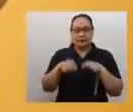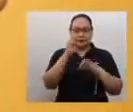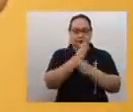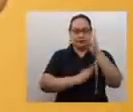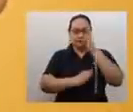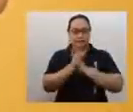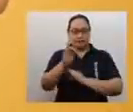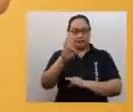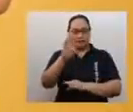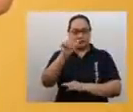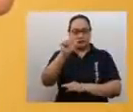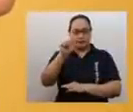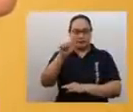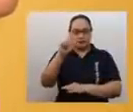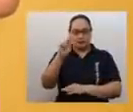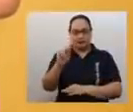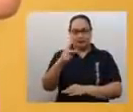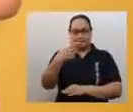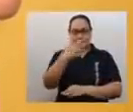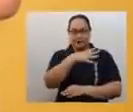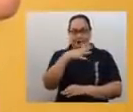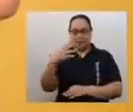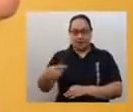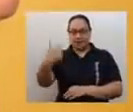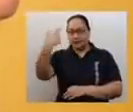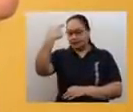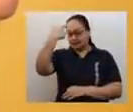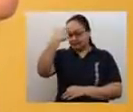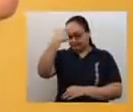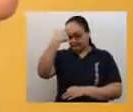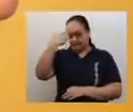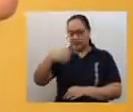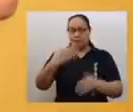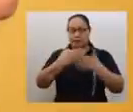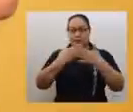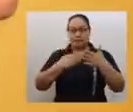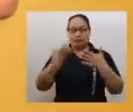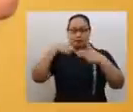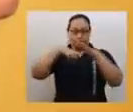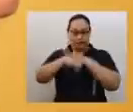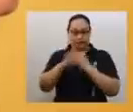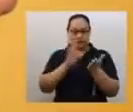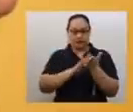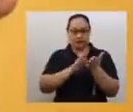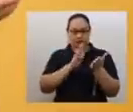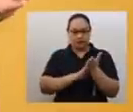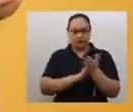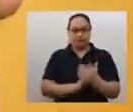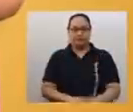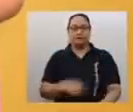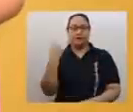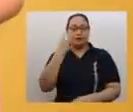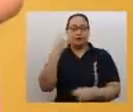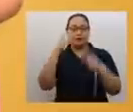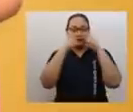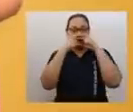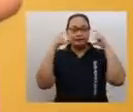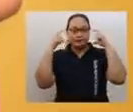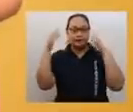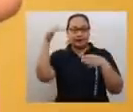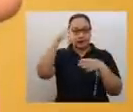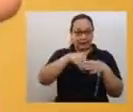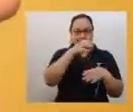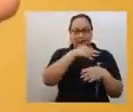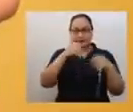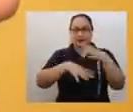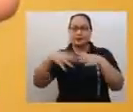Tumapak sa foot bath at magpakuha ng temperatura bago pumasok ng paaralan. Magsuot ng face mask sa loob